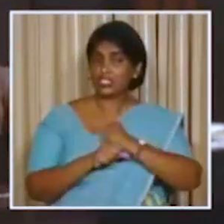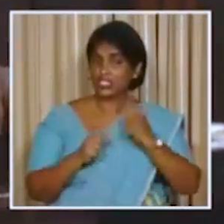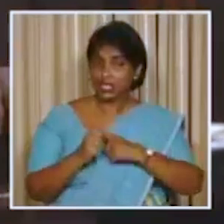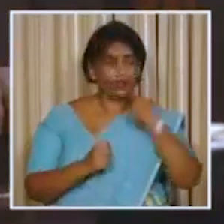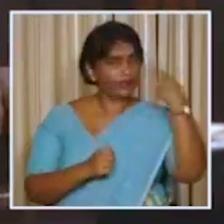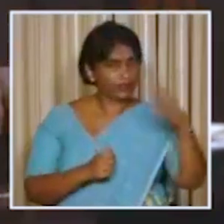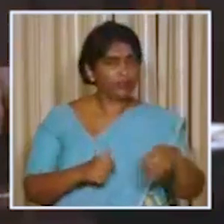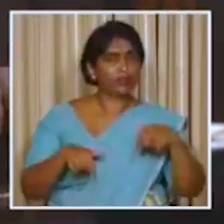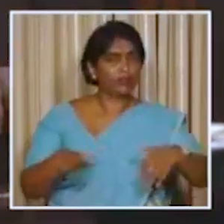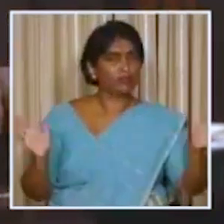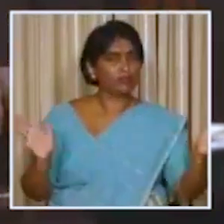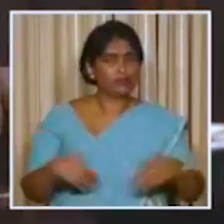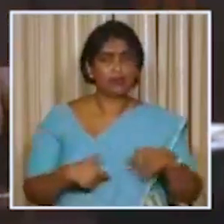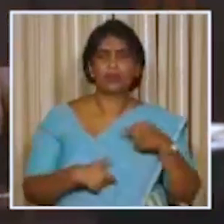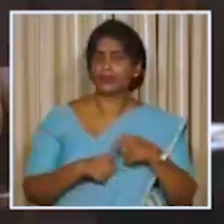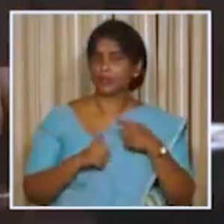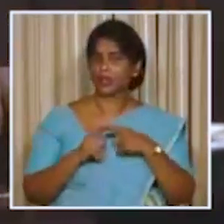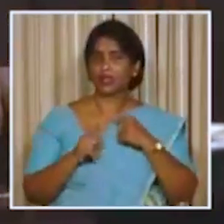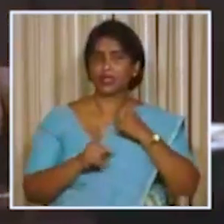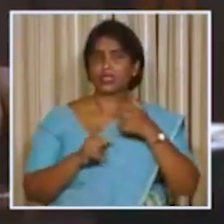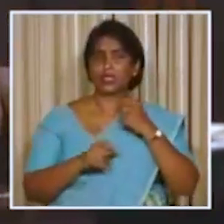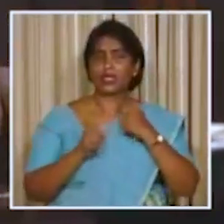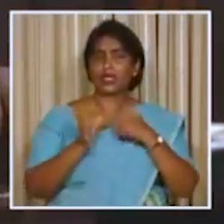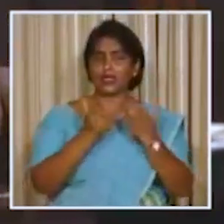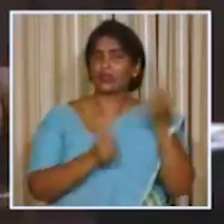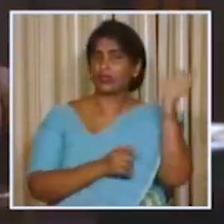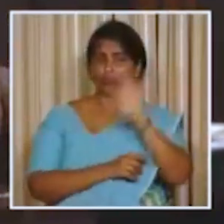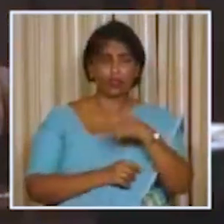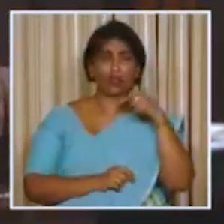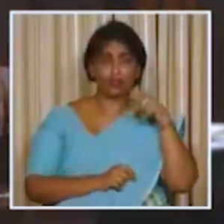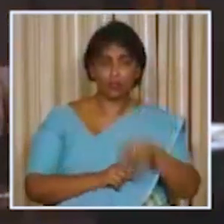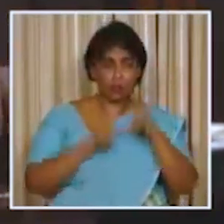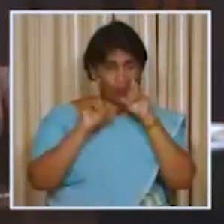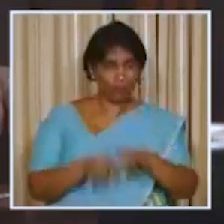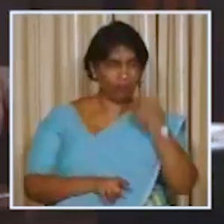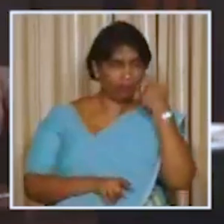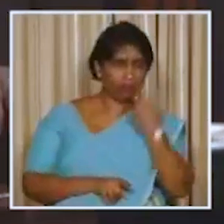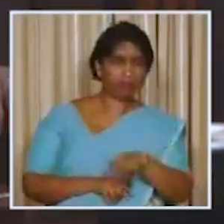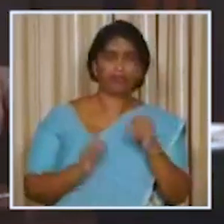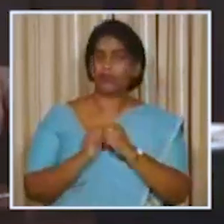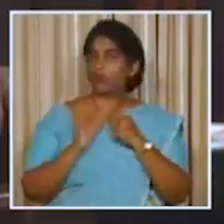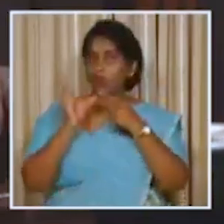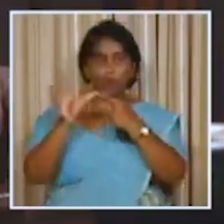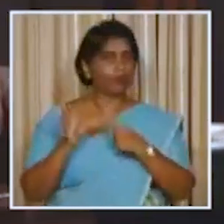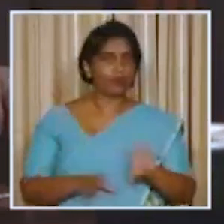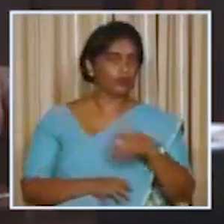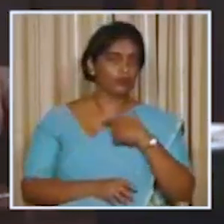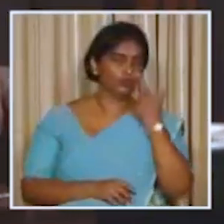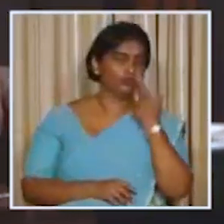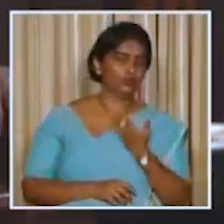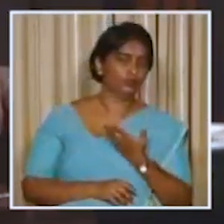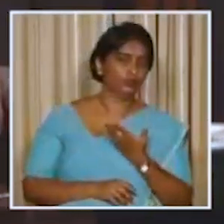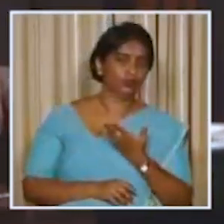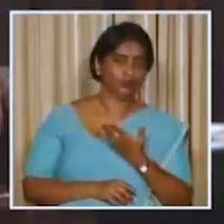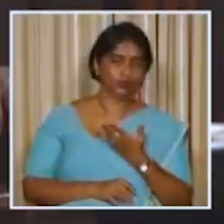அந்த கணக்காளருடைய நியமிக்கப்படவில்லை. அப்ப நீங்கள் அலட்சியமாக பதில் கூறுவதென்றதை ஏற்றுக்கொள்ள முடியாது. உங்களுடைய கட்சியை சேர்ந்தவர்களே, ஸ்ரீலங்கா பொதுஜன பெருமன் உங்களுடைய